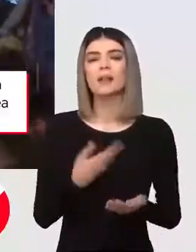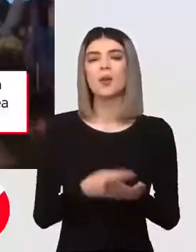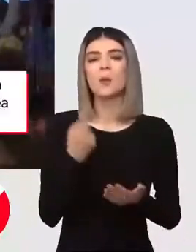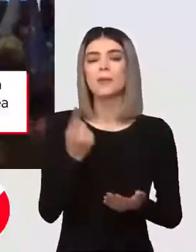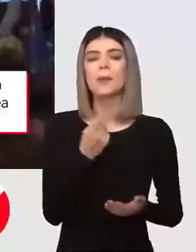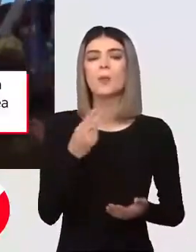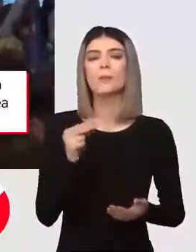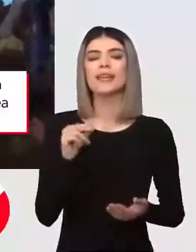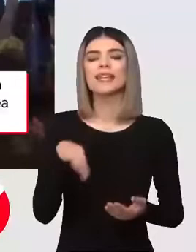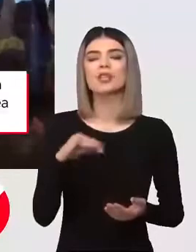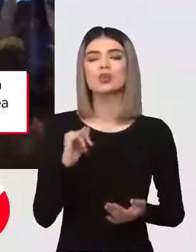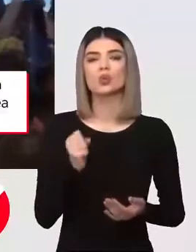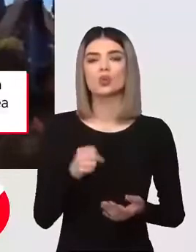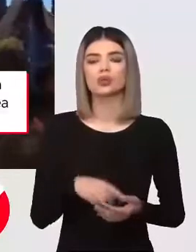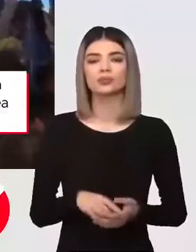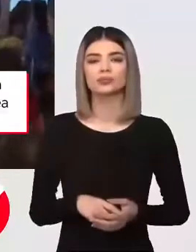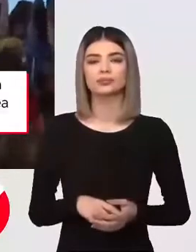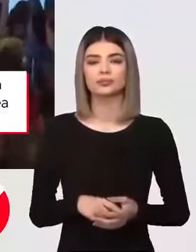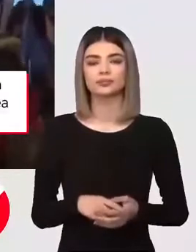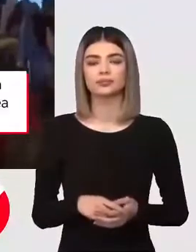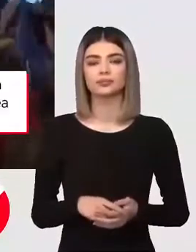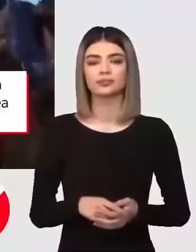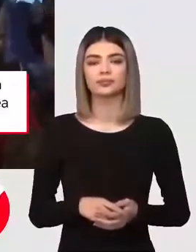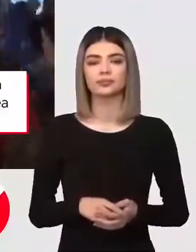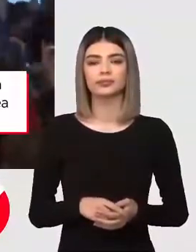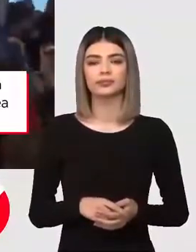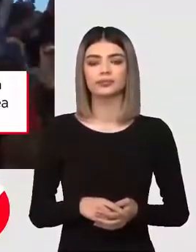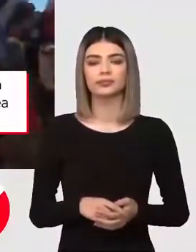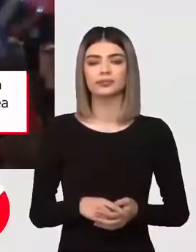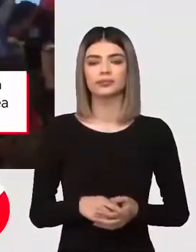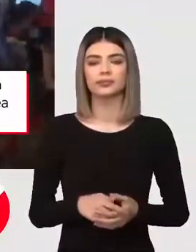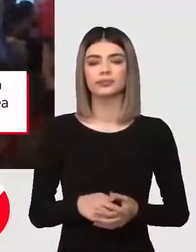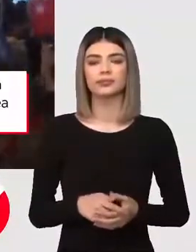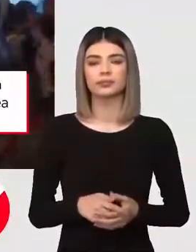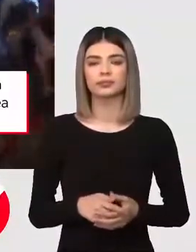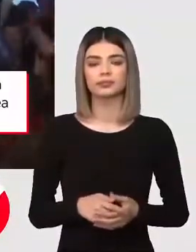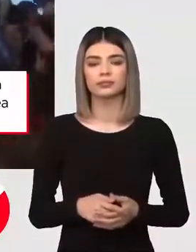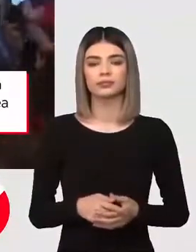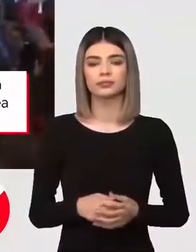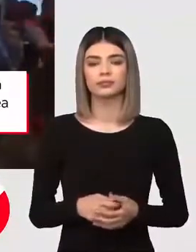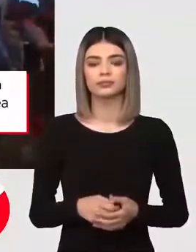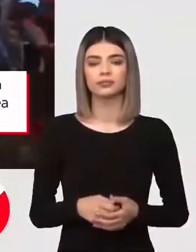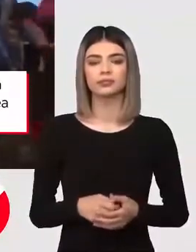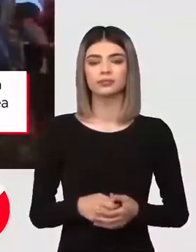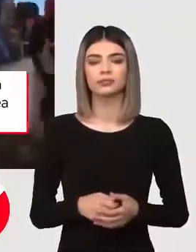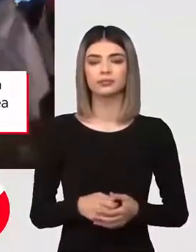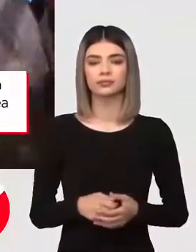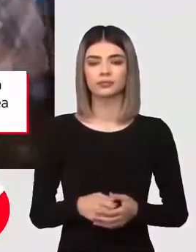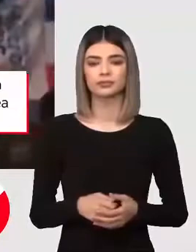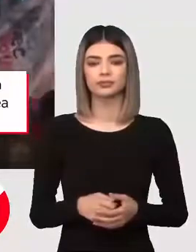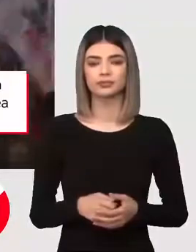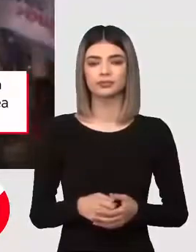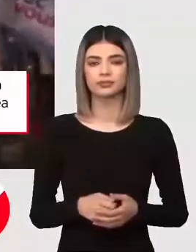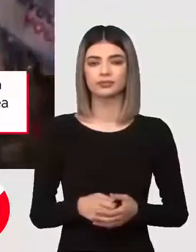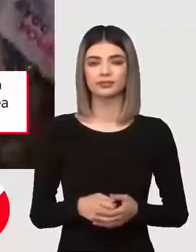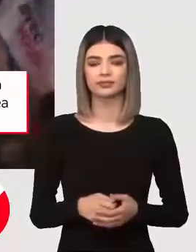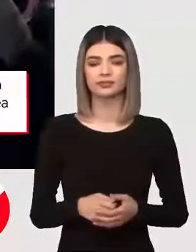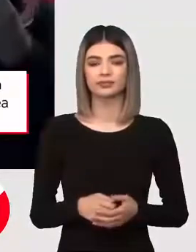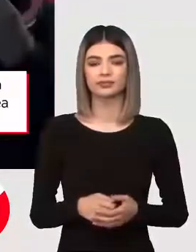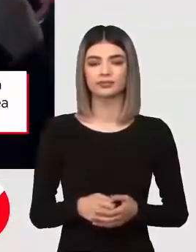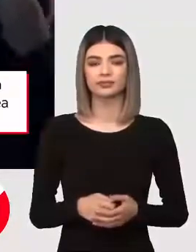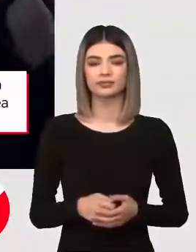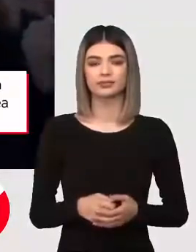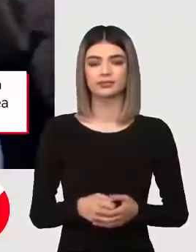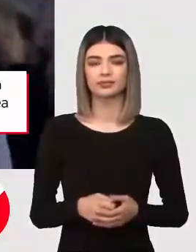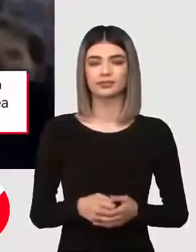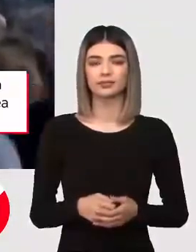prim-ministru. Emmanuel Macron a făcut puțină campanie în interior, el însă a folosit privilegiul de a fi președinte pentru a